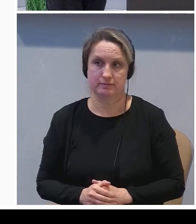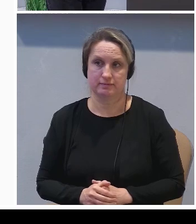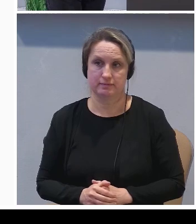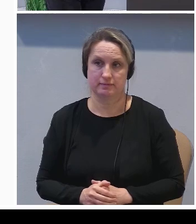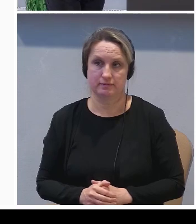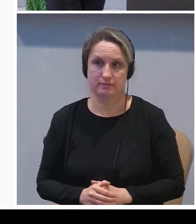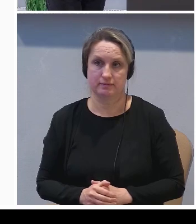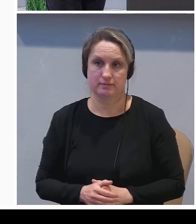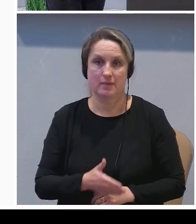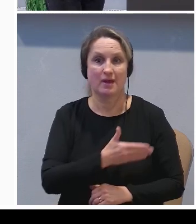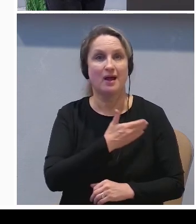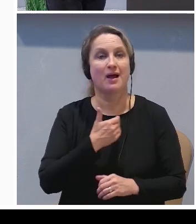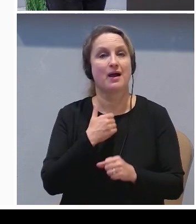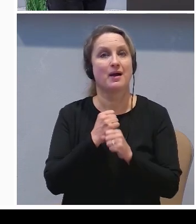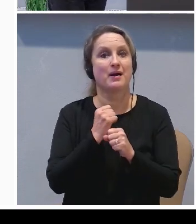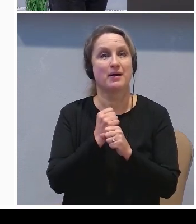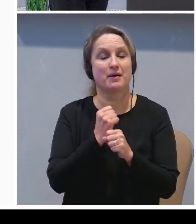Kui me teeme